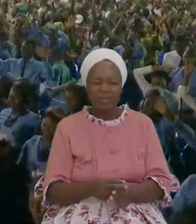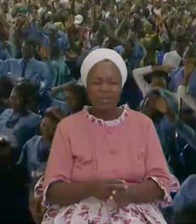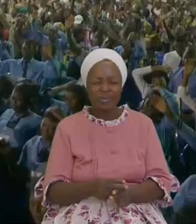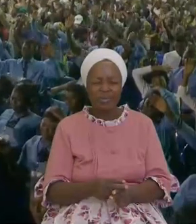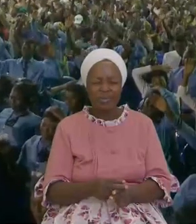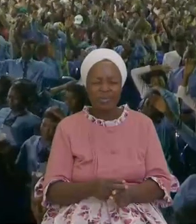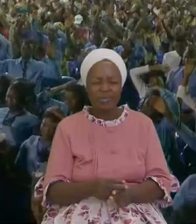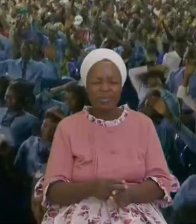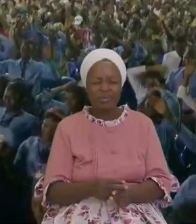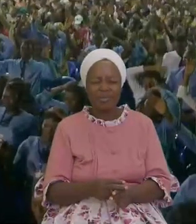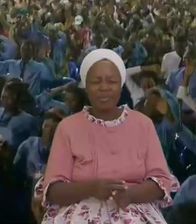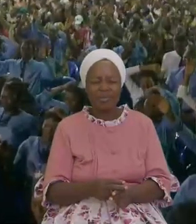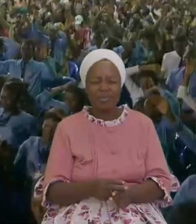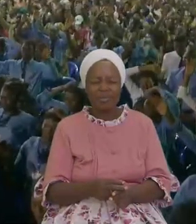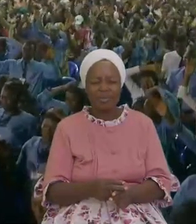Jésus.